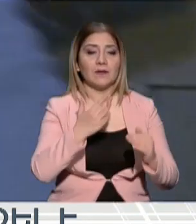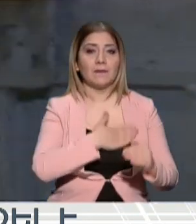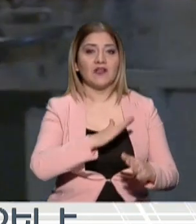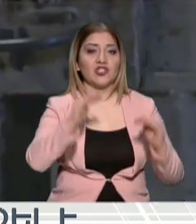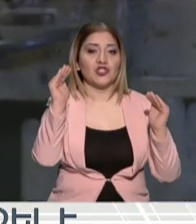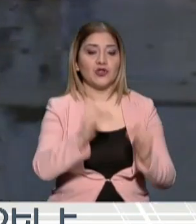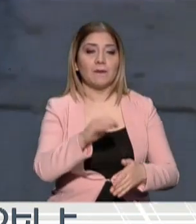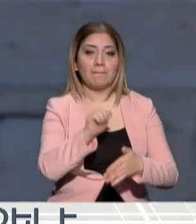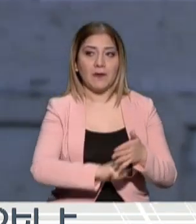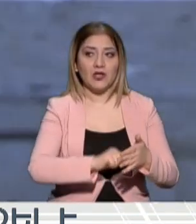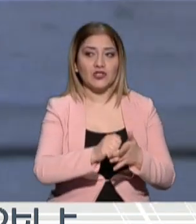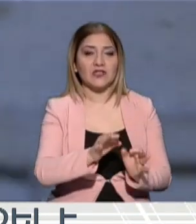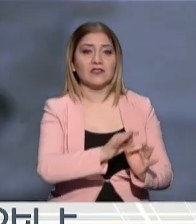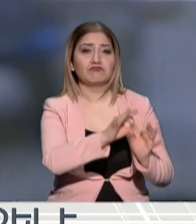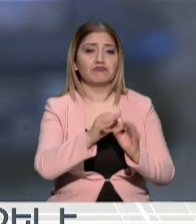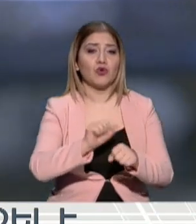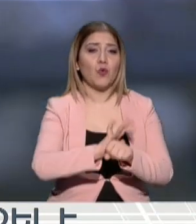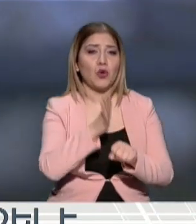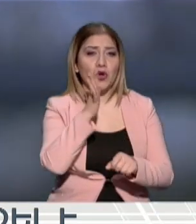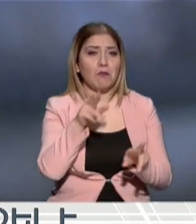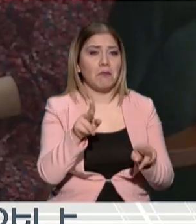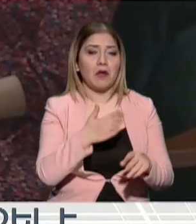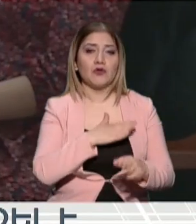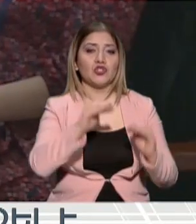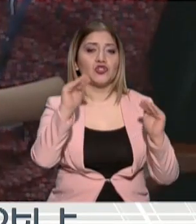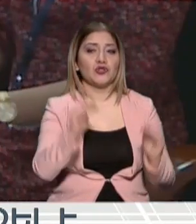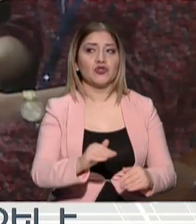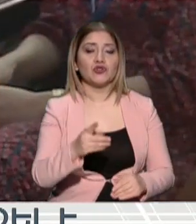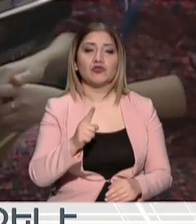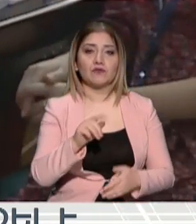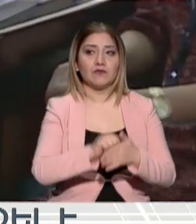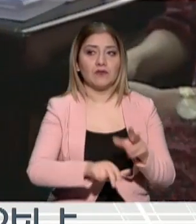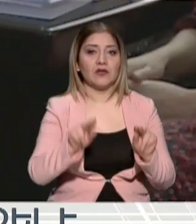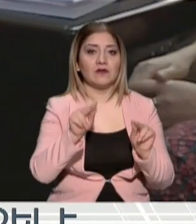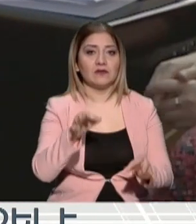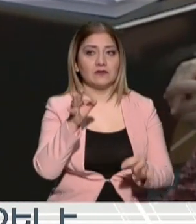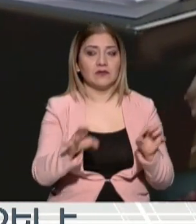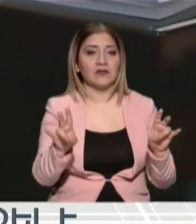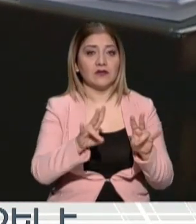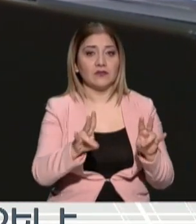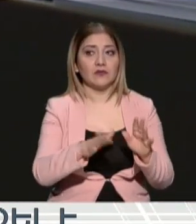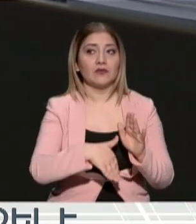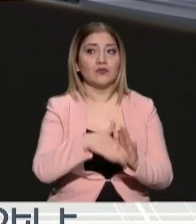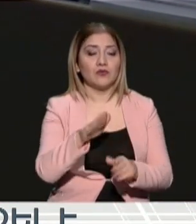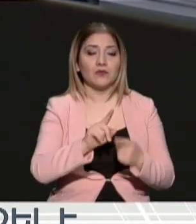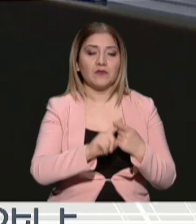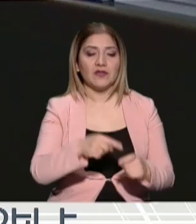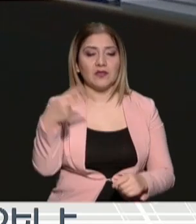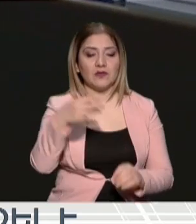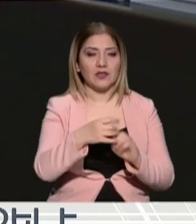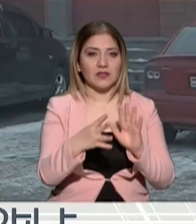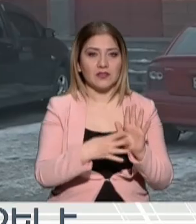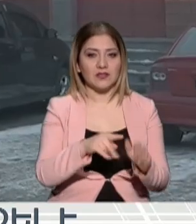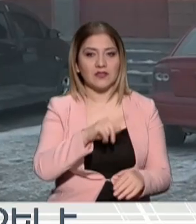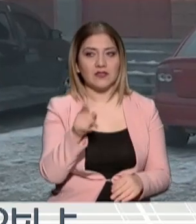նվազման պատճառը, այն էլ համավարակի ժամանակ։ Արդարադատության նախարարությունից ասում են, դրական առաջընթացը